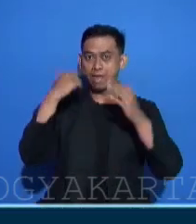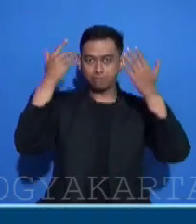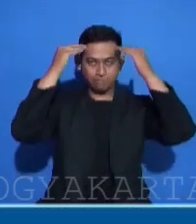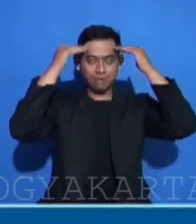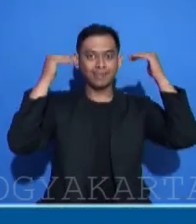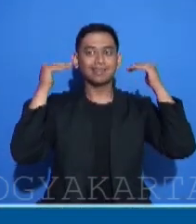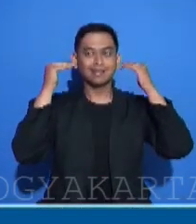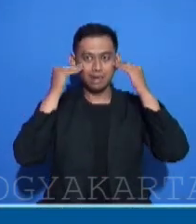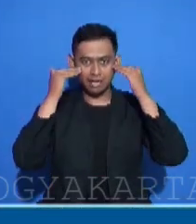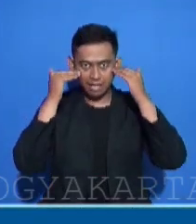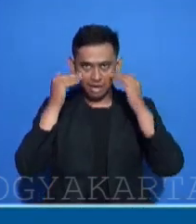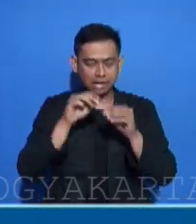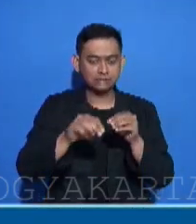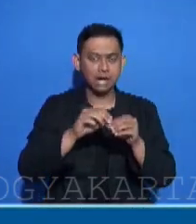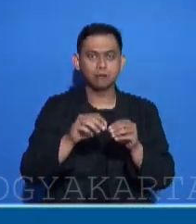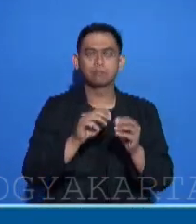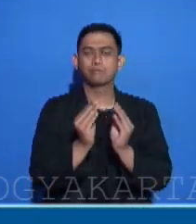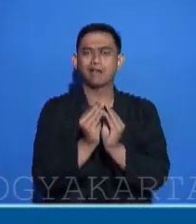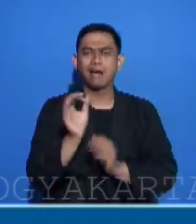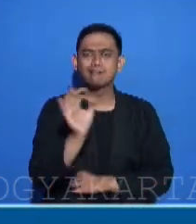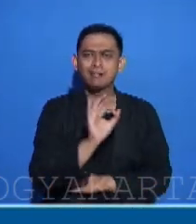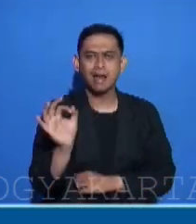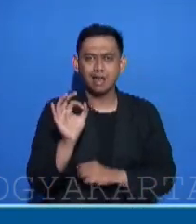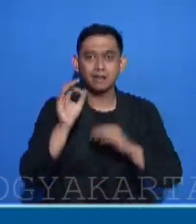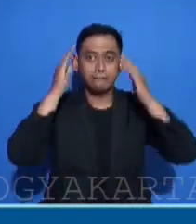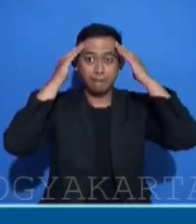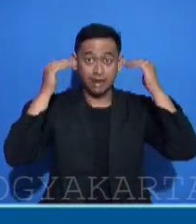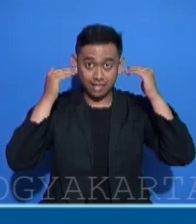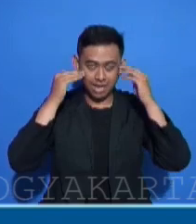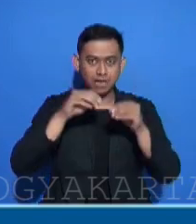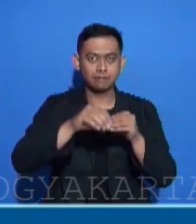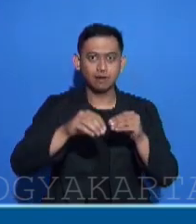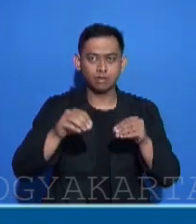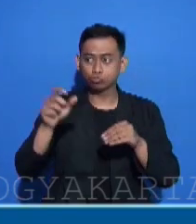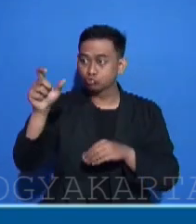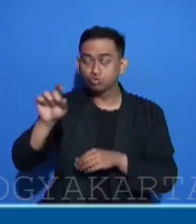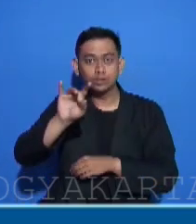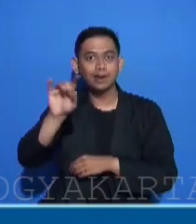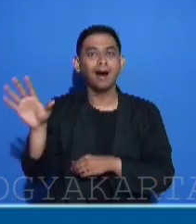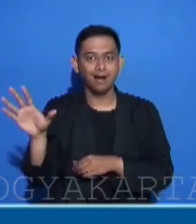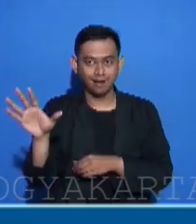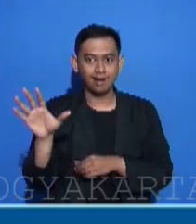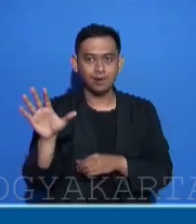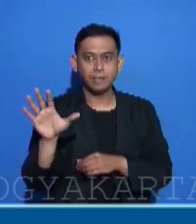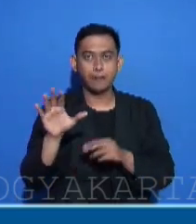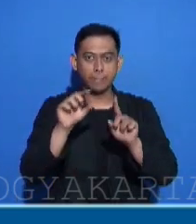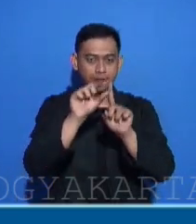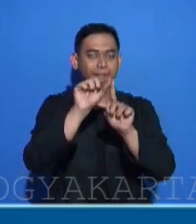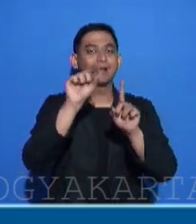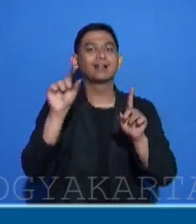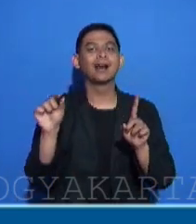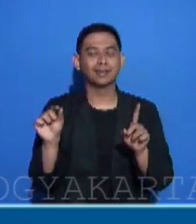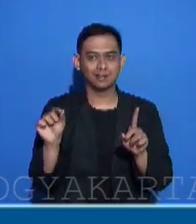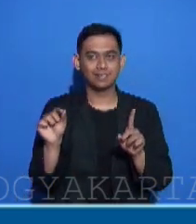nindakaken budidaya taneman brambet. Kadang tani sampun wiwit nanem taneman sanesipun kadosta taneman pantun nyarengi wiwit dhatengipun